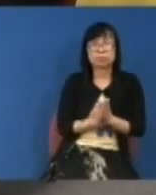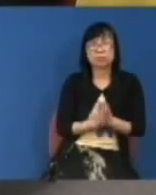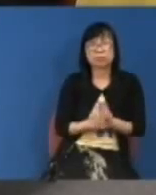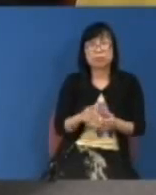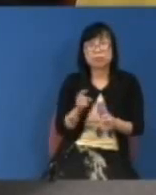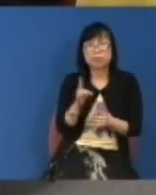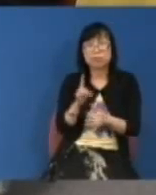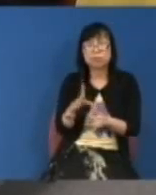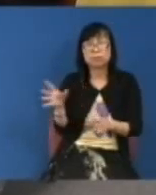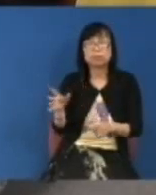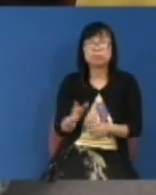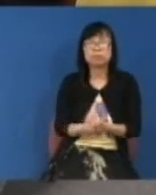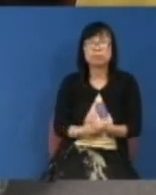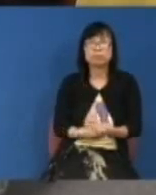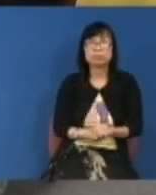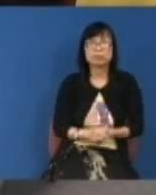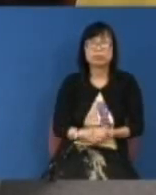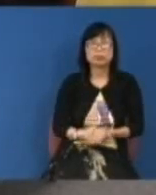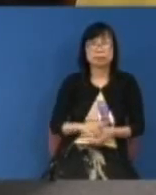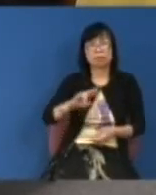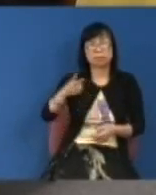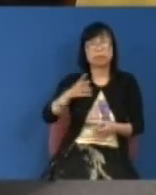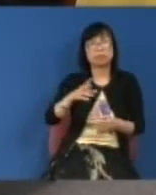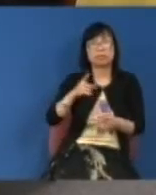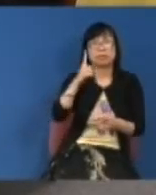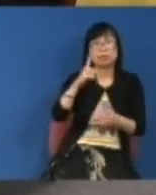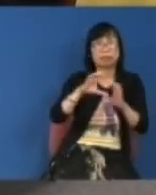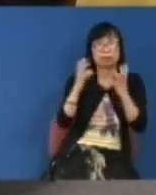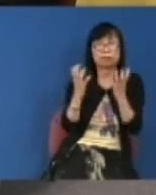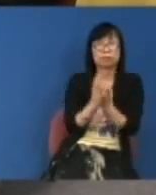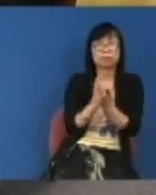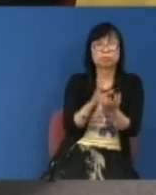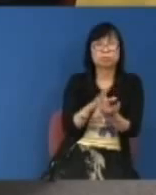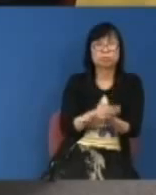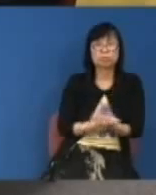搞清楚。 咁你咪收翻個結束一黨專政嗰口號咯，係咪？